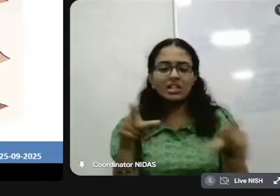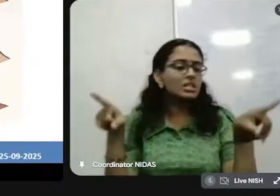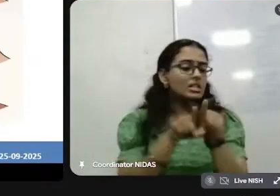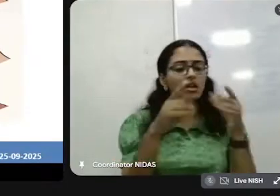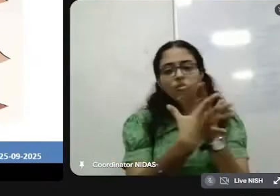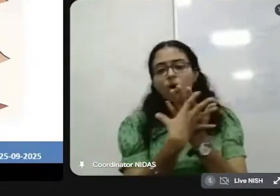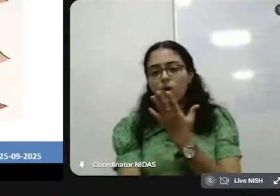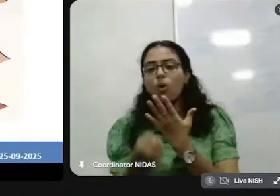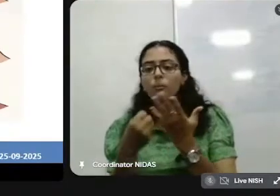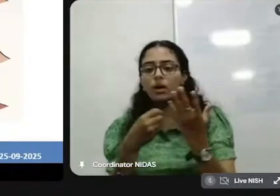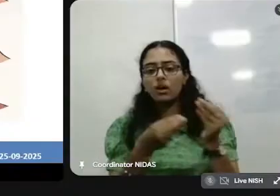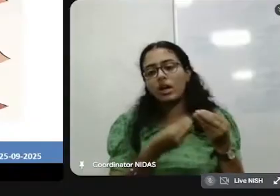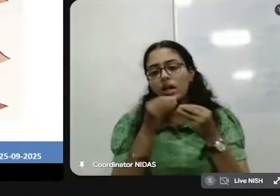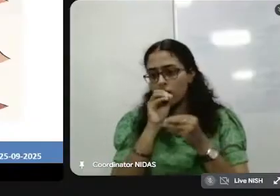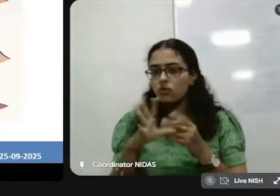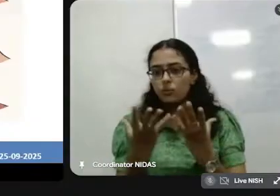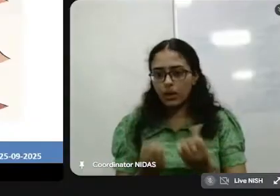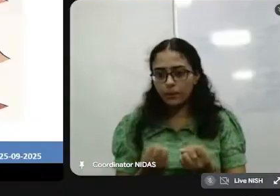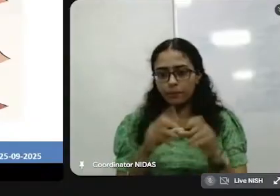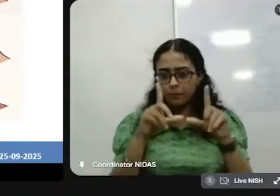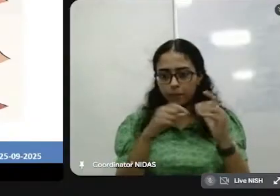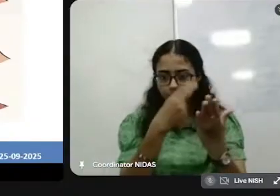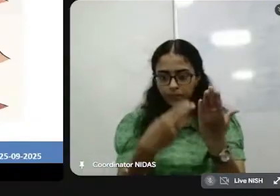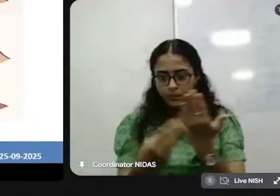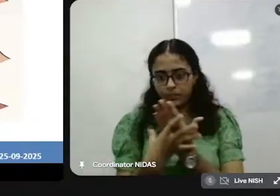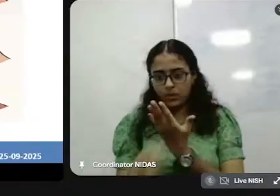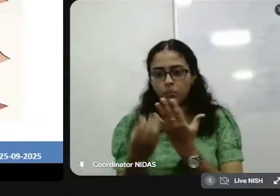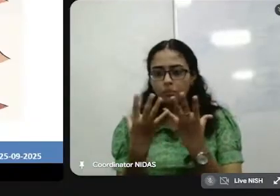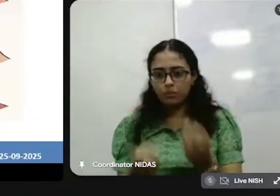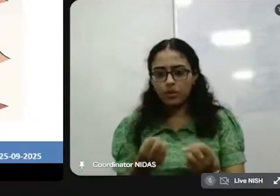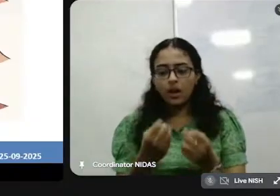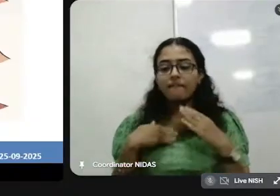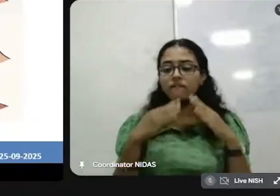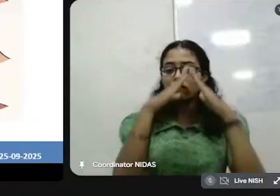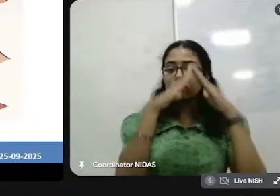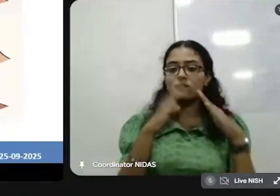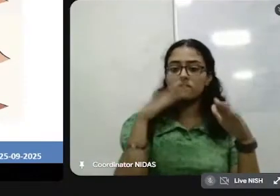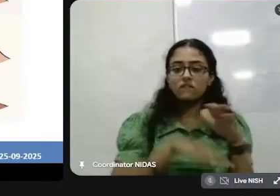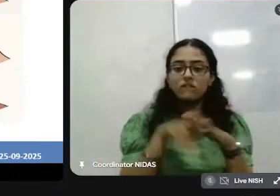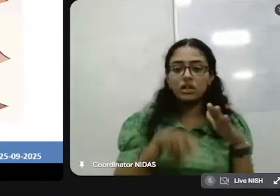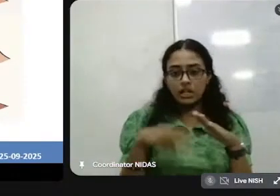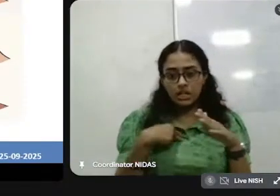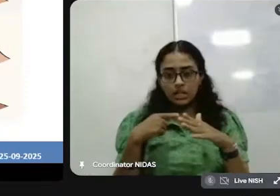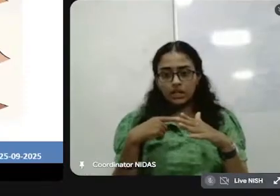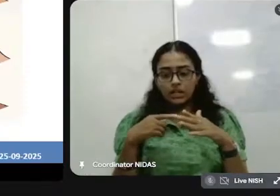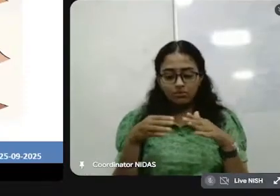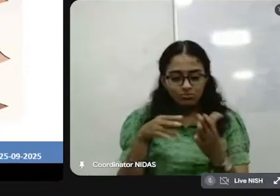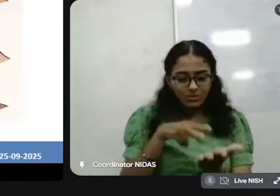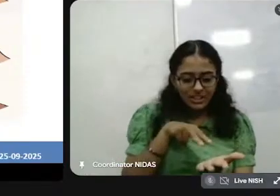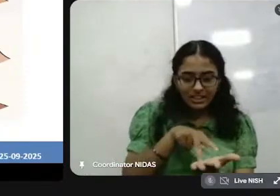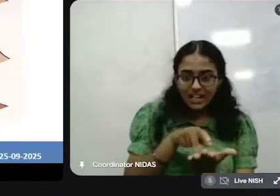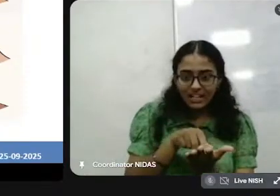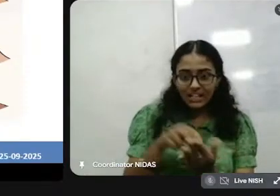നോക്കി വരയ്ക്കാനായിട്ട് നമുക്ക് അവരോട് പറയാം. പിന്നെ അതേപോലെ തന്നെ നമ്മുടെ വീട്ടിനുള്ളിൽ തന്നെ തട്ടാതെയും മുട്ടാതെയും